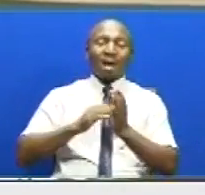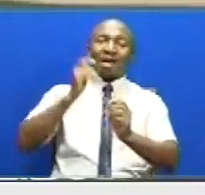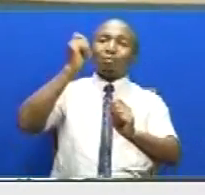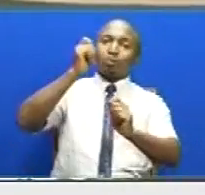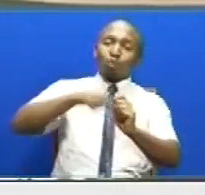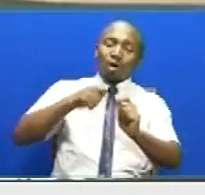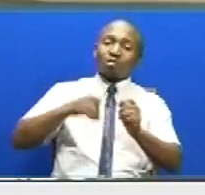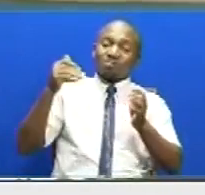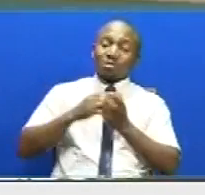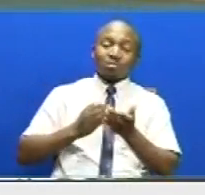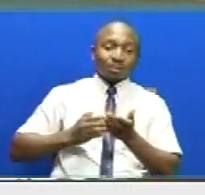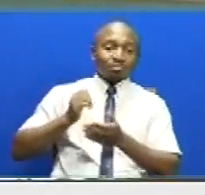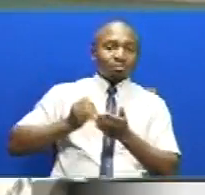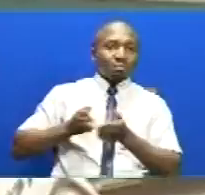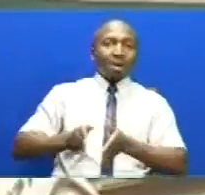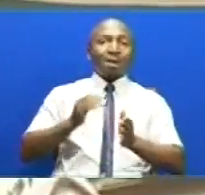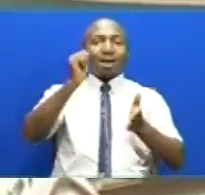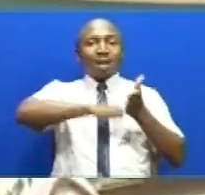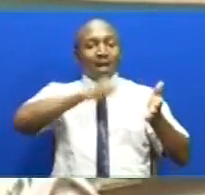ukipita kwenye barabara ya lami.